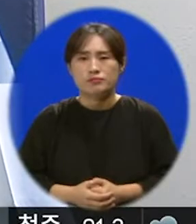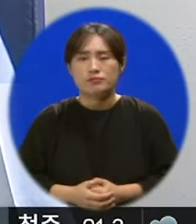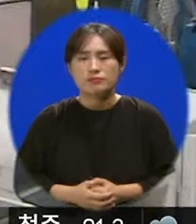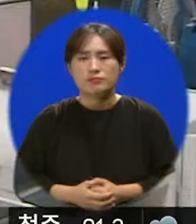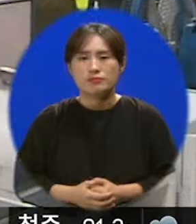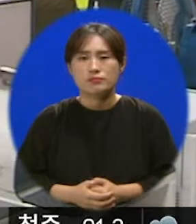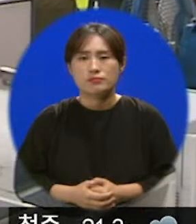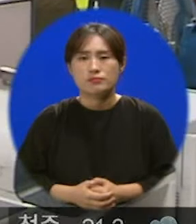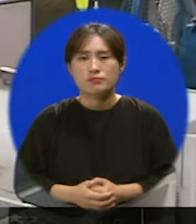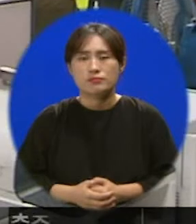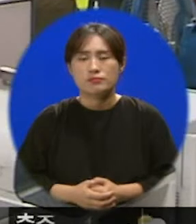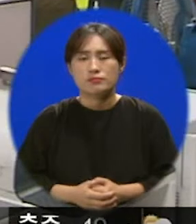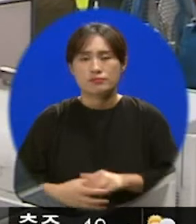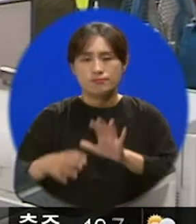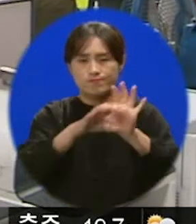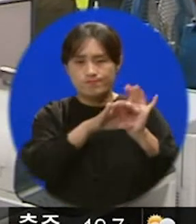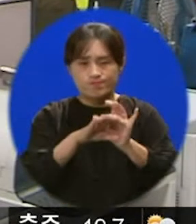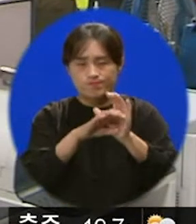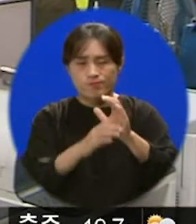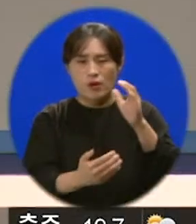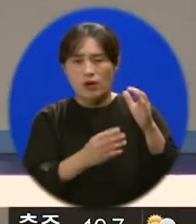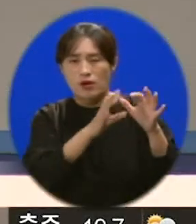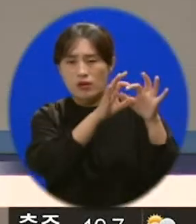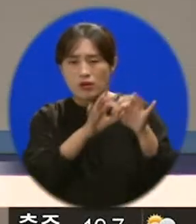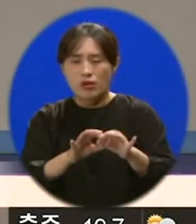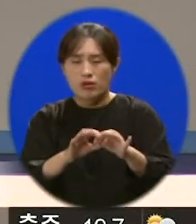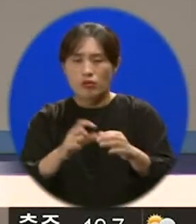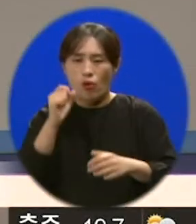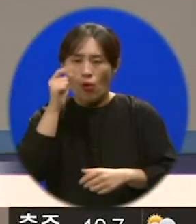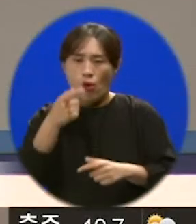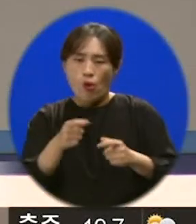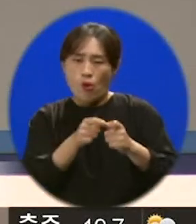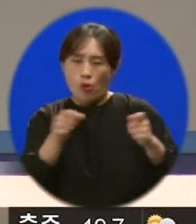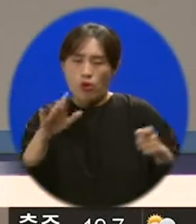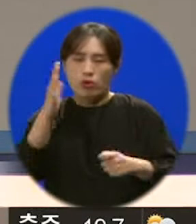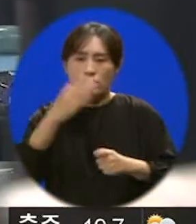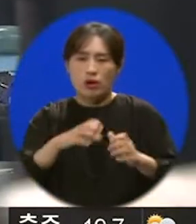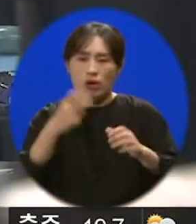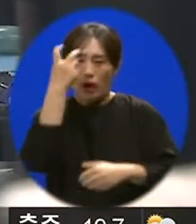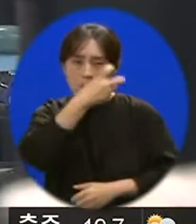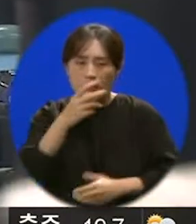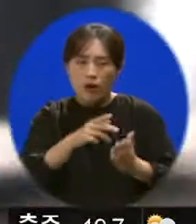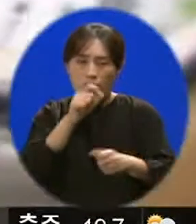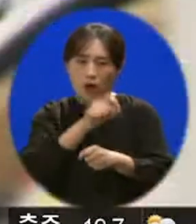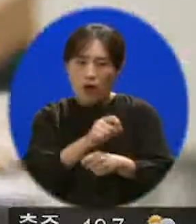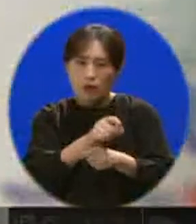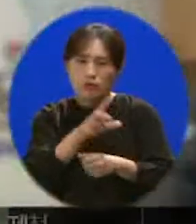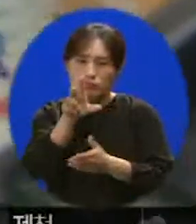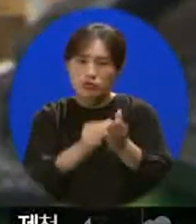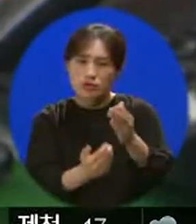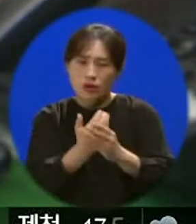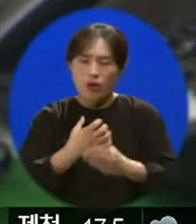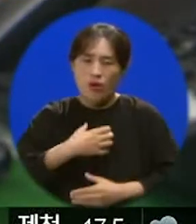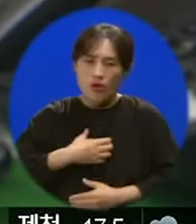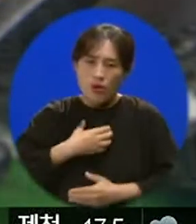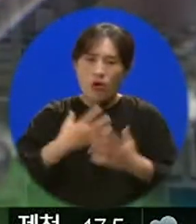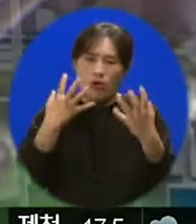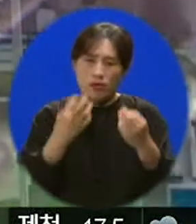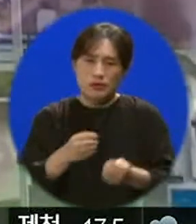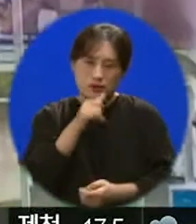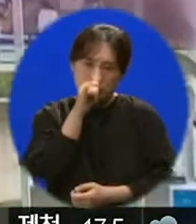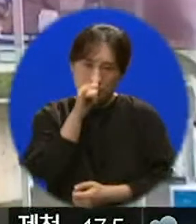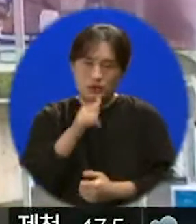생각입니다 프로 날고 사태가 반년 이상 이어지면서 감사 등 행정 공백이 더 커질까 우려의 목소리가 나오고